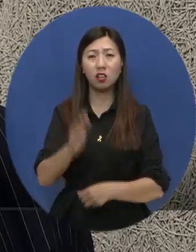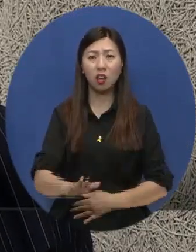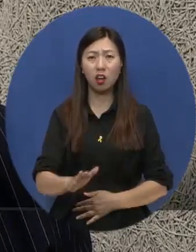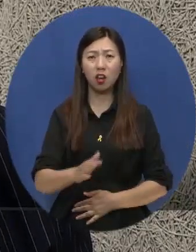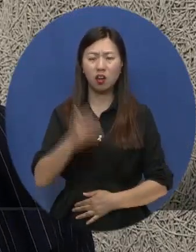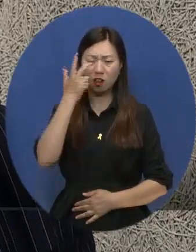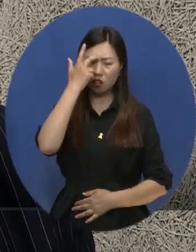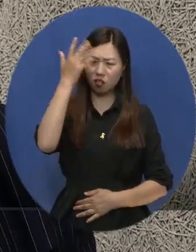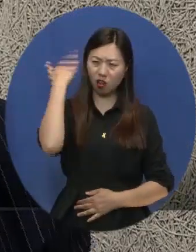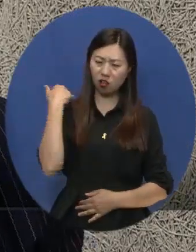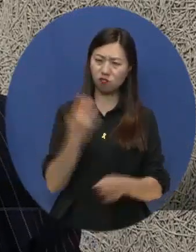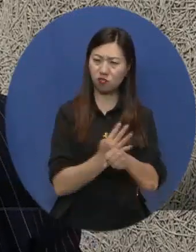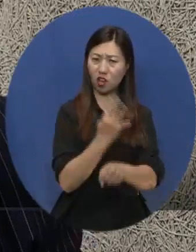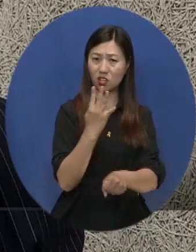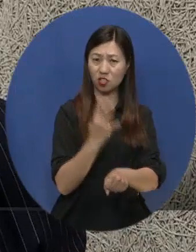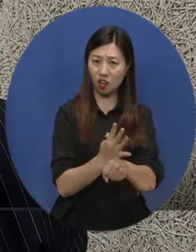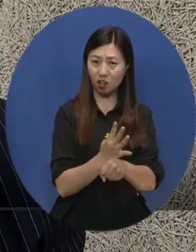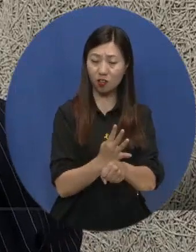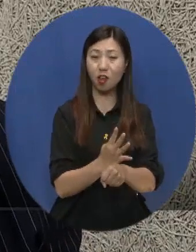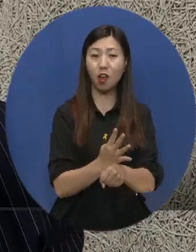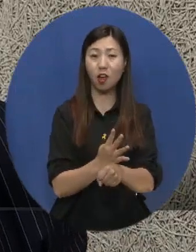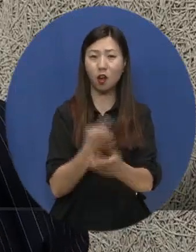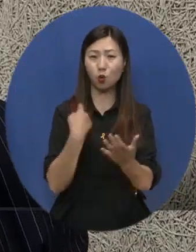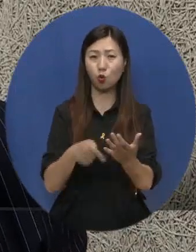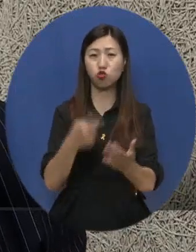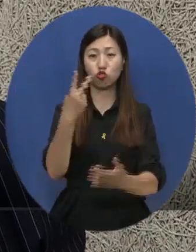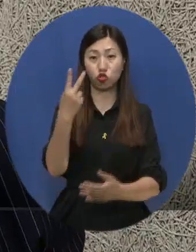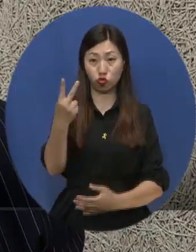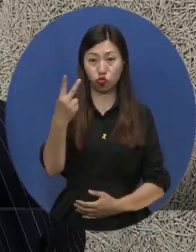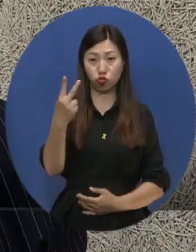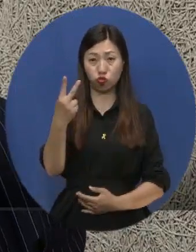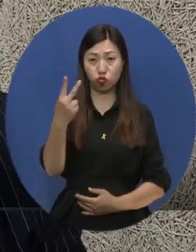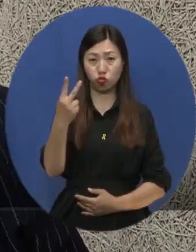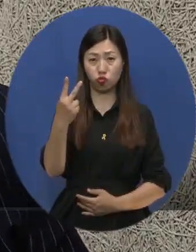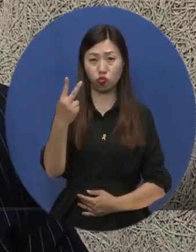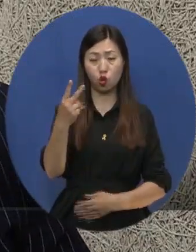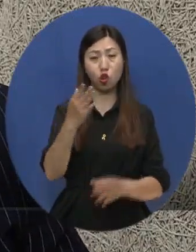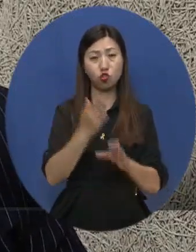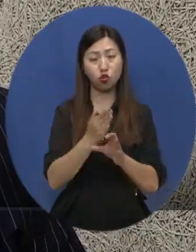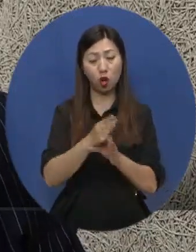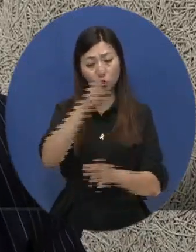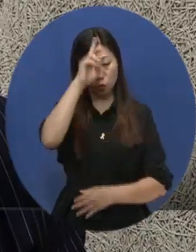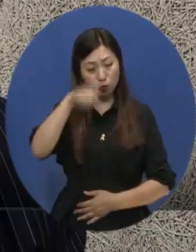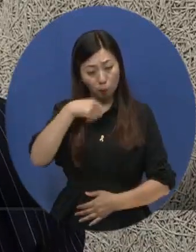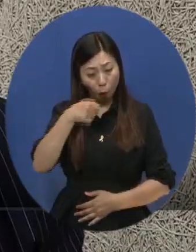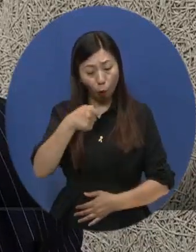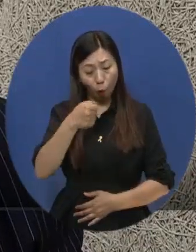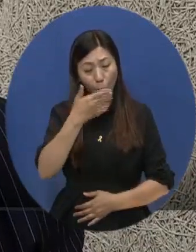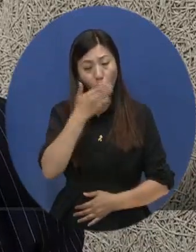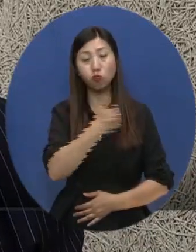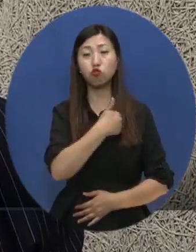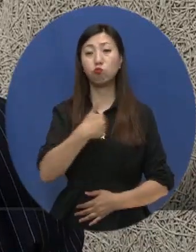전에는 4시간짜리 수업 두 번 하는 게 중간에 밥도 먹고 하고 그랬는데 지금은